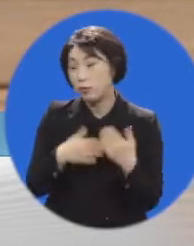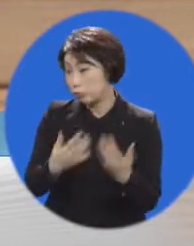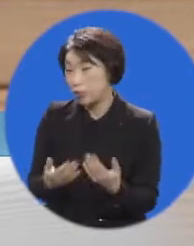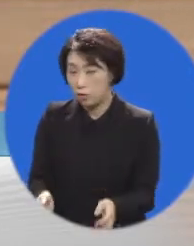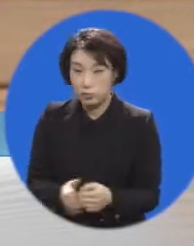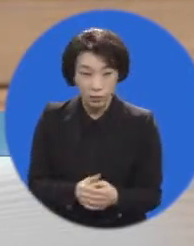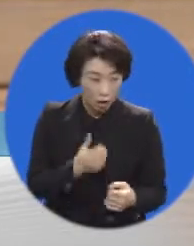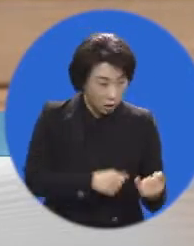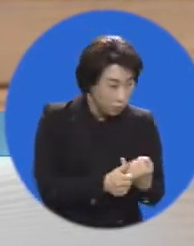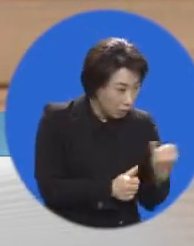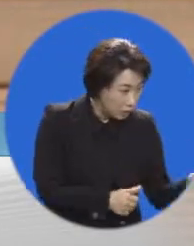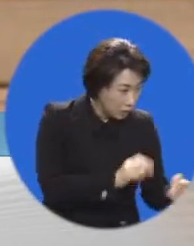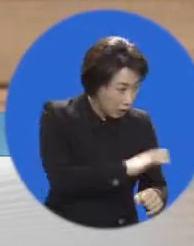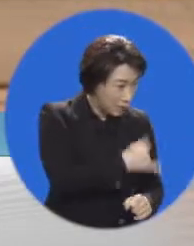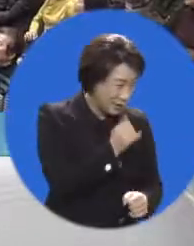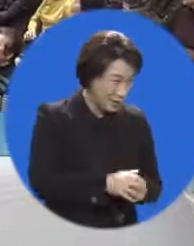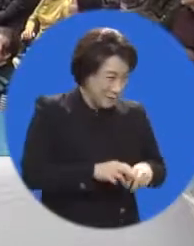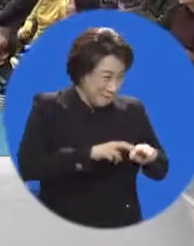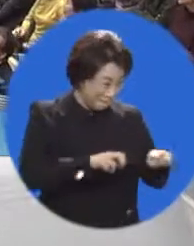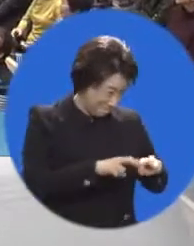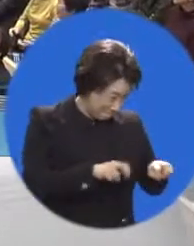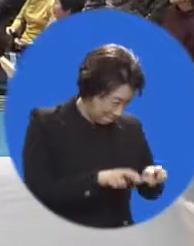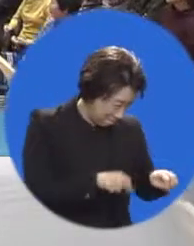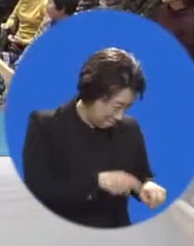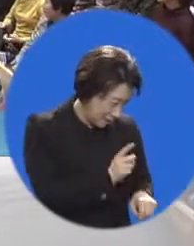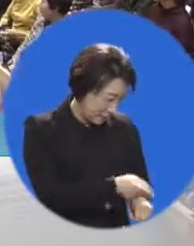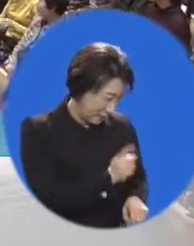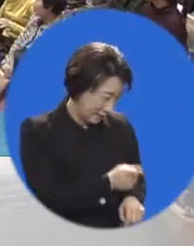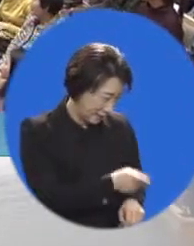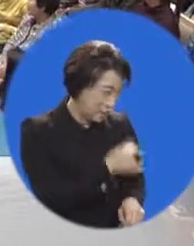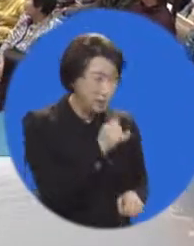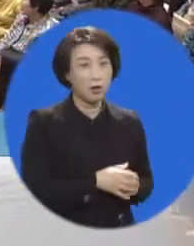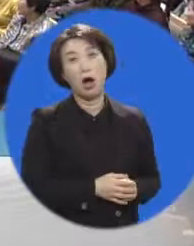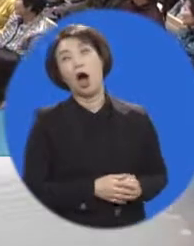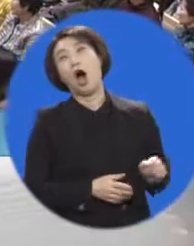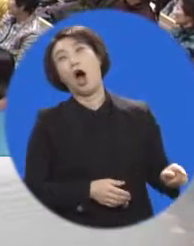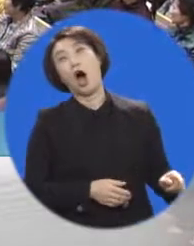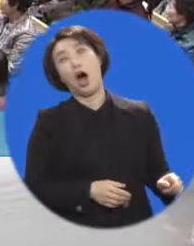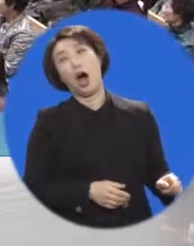파고 또 파고 파고 또 파고 도로래 같아 도로래.